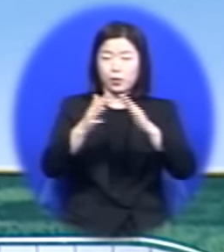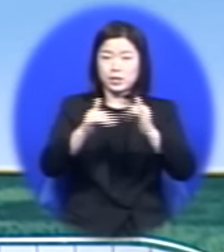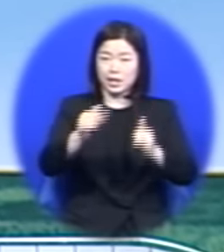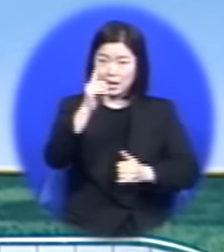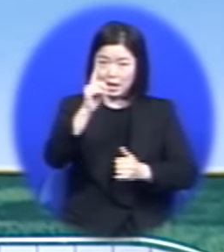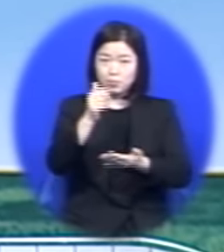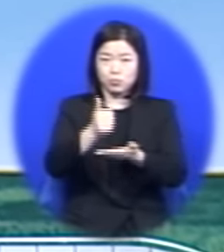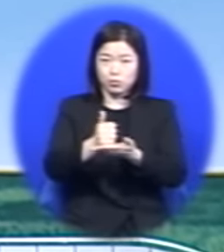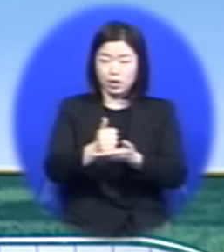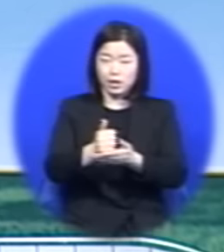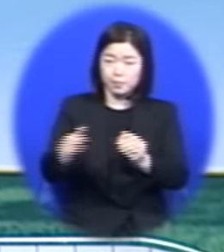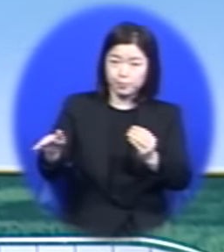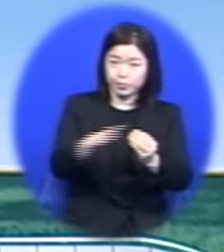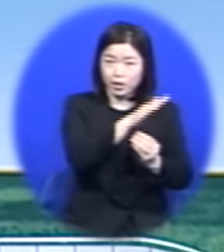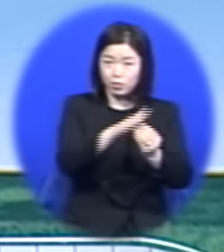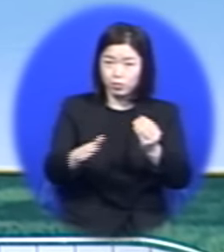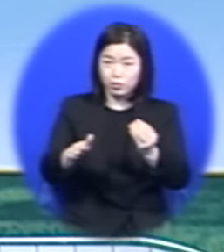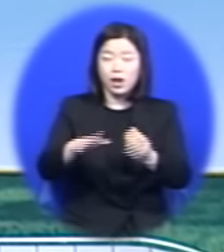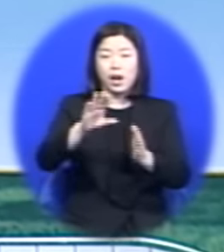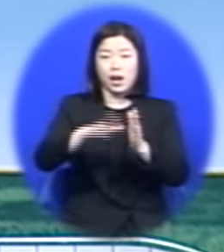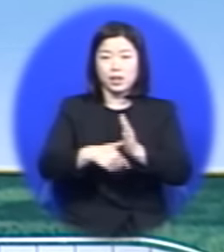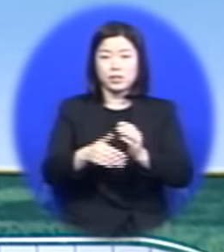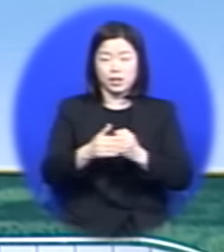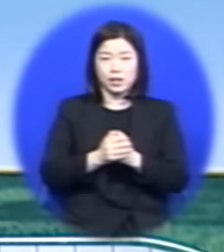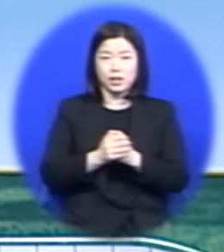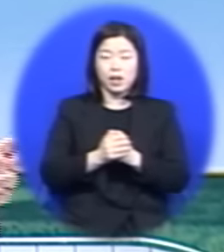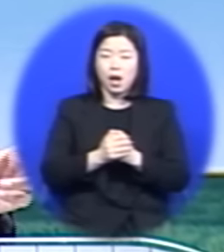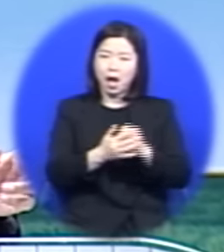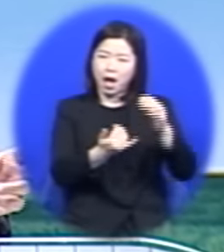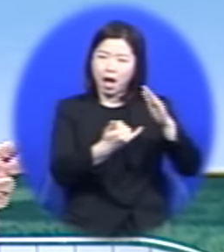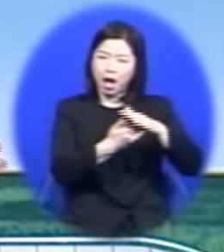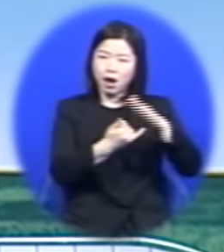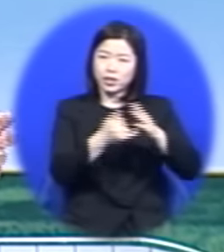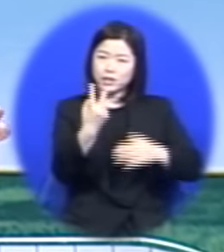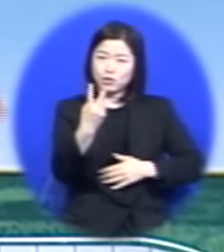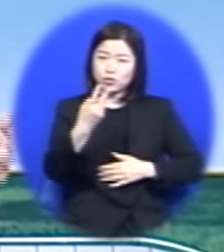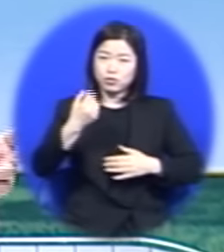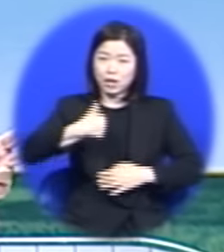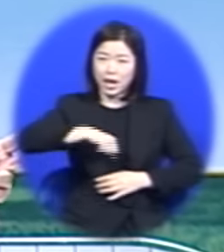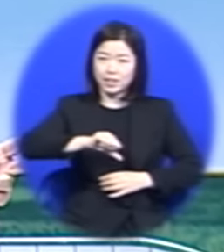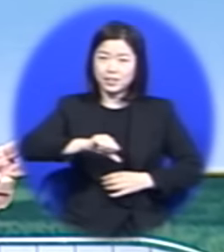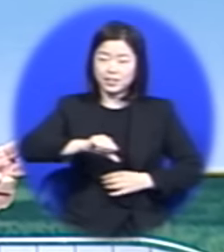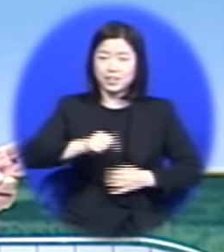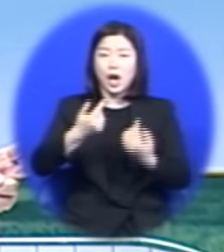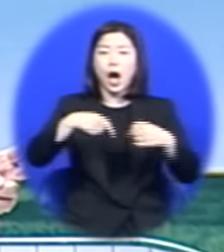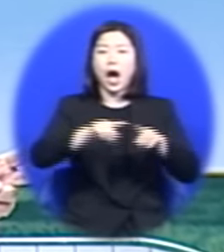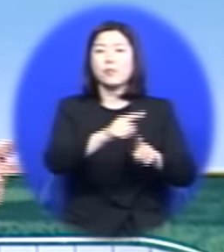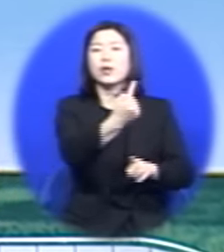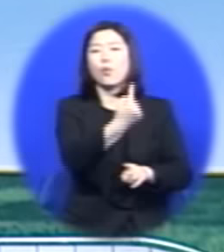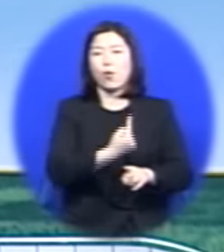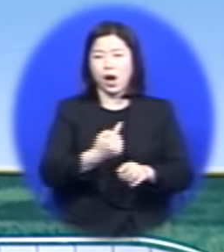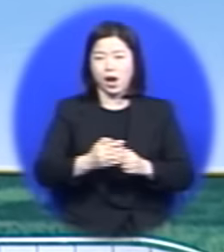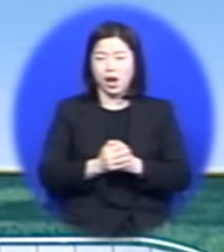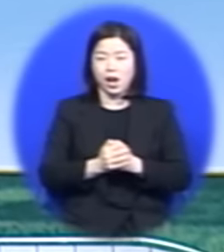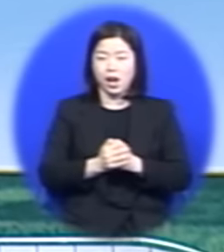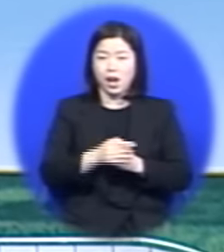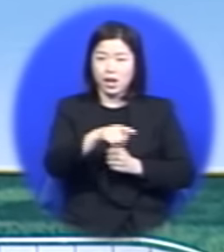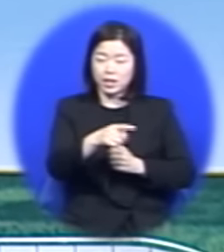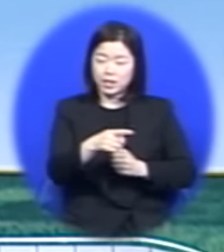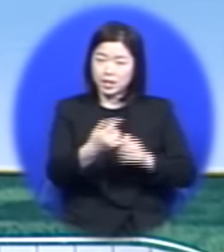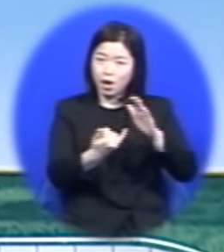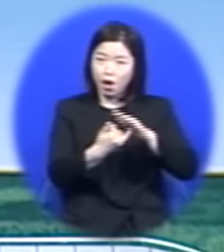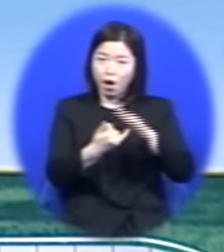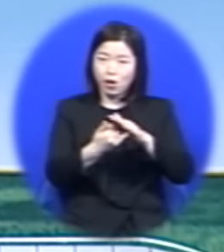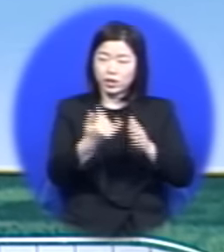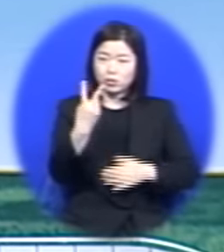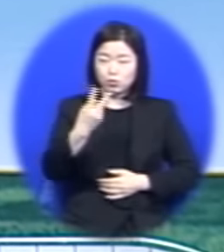탁구 시합을 치는데, 탁구를 치는데 어린 두 아들이 함께 그날 왔습니다. 이 어린 두 아들이